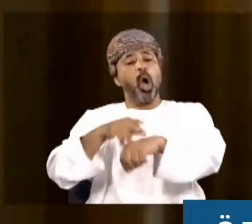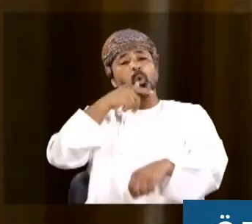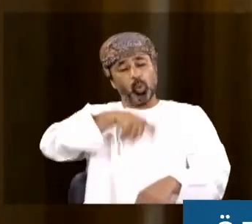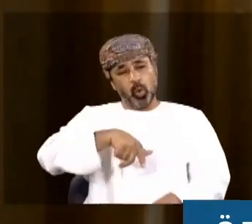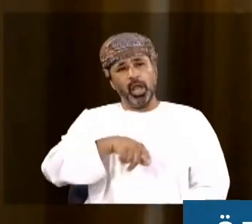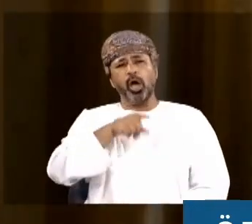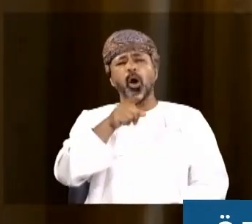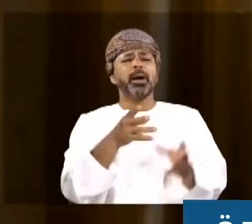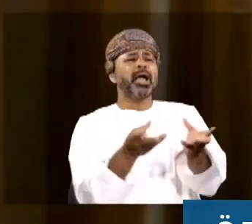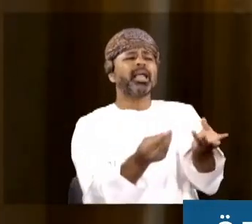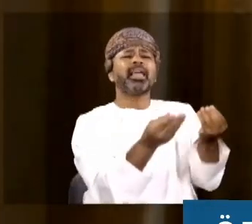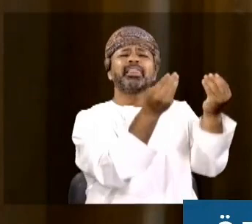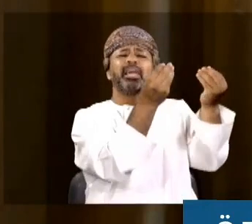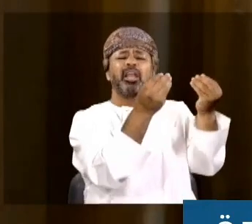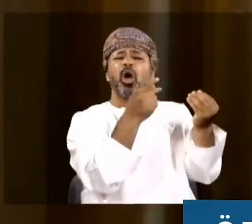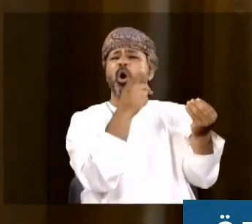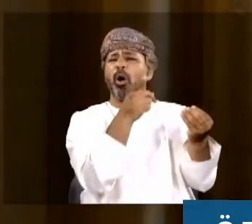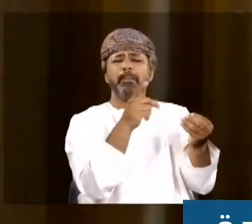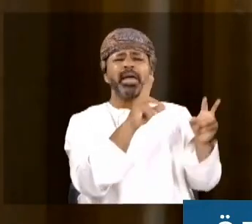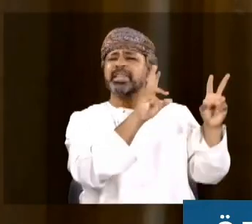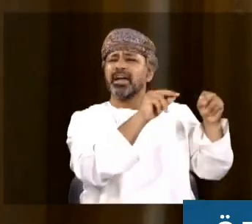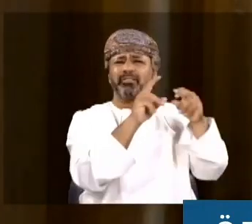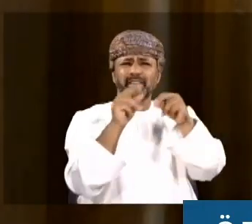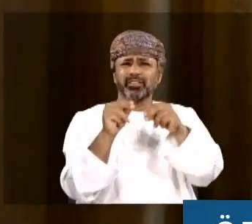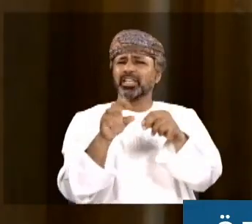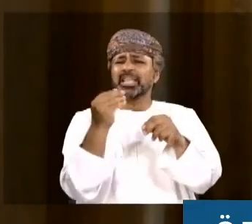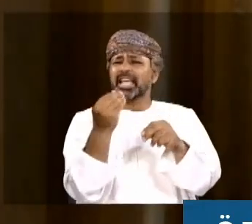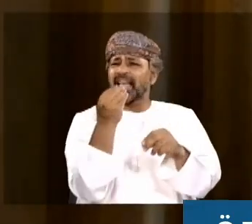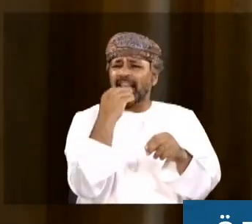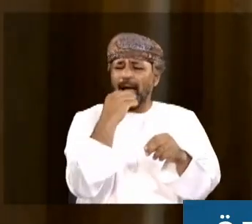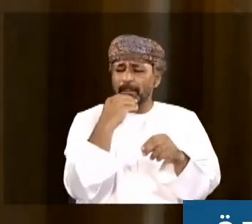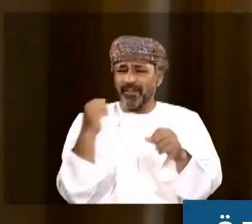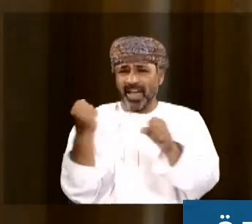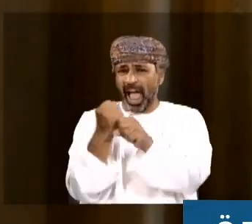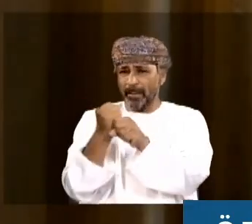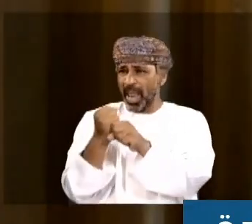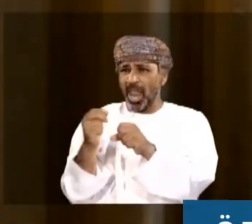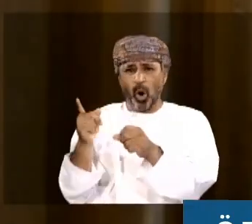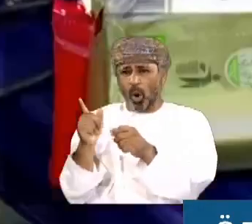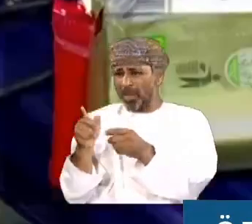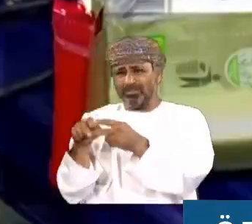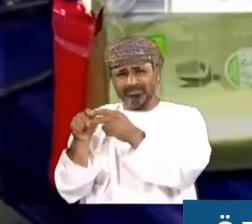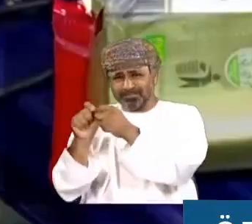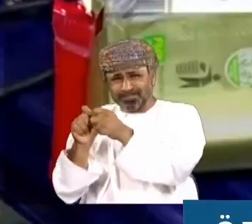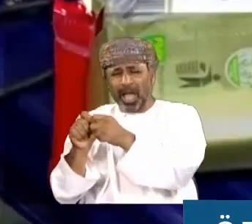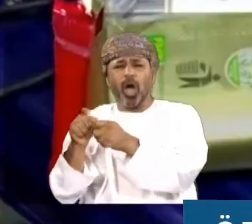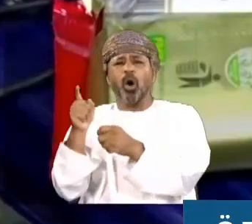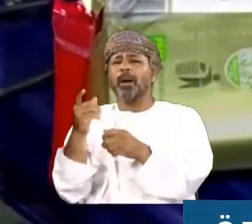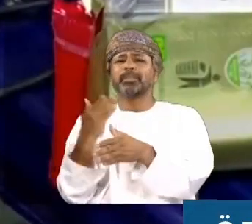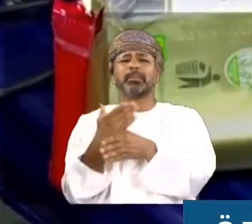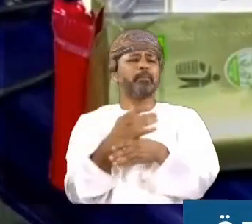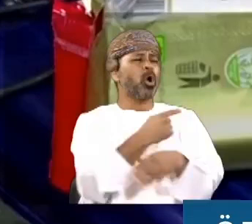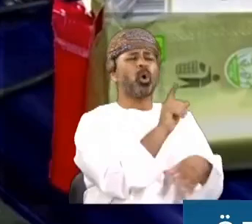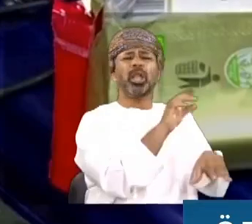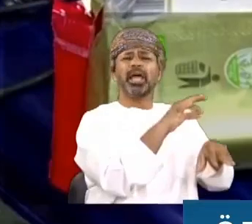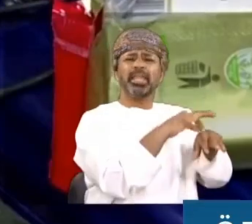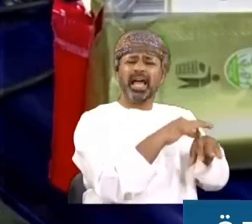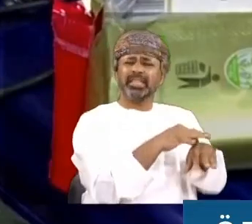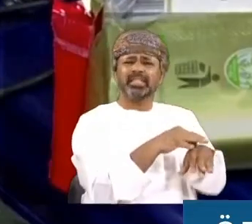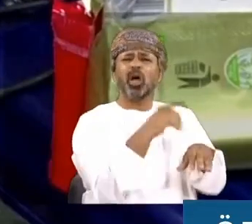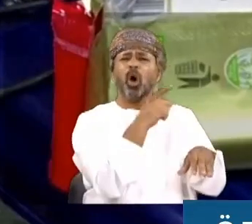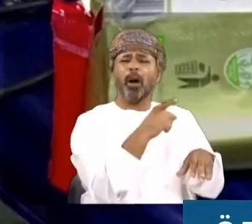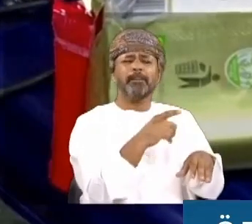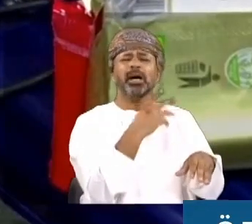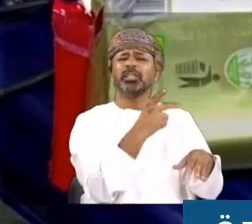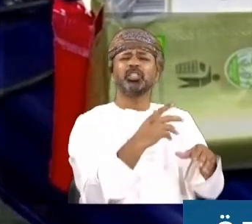إن الكثيرين لا يوافقونه على استخدام الطعام في الأعمال الفنية، إذ يعيش معظم الناس في أكثر